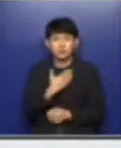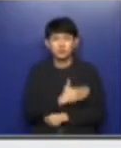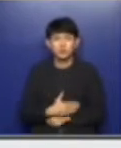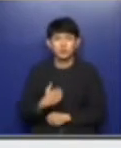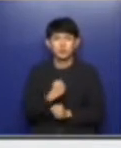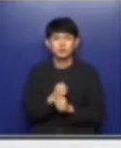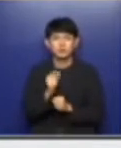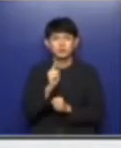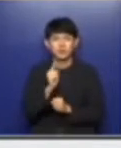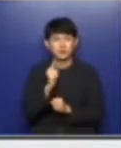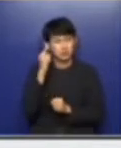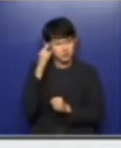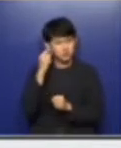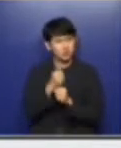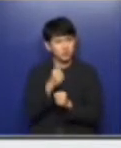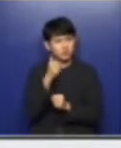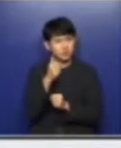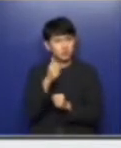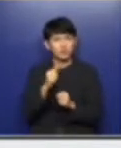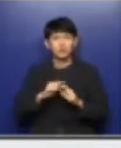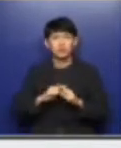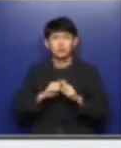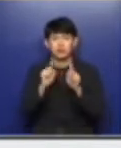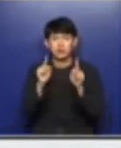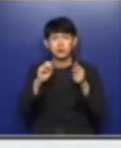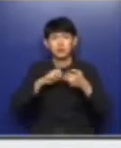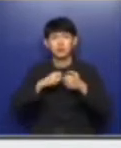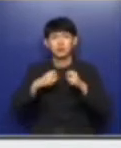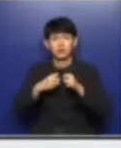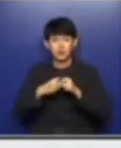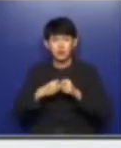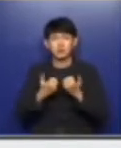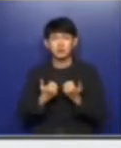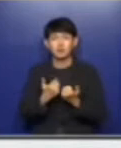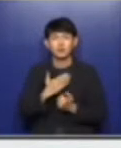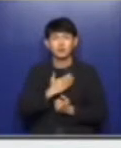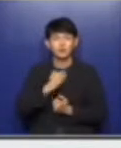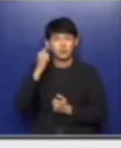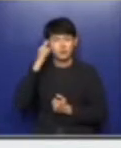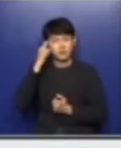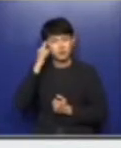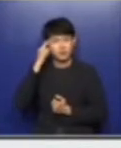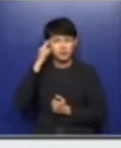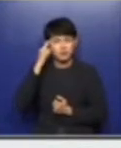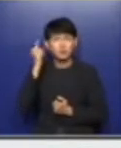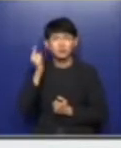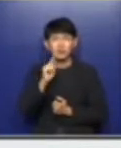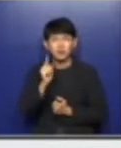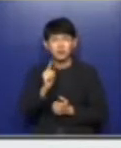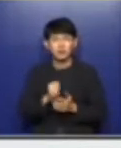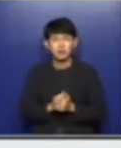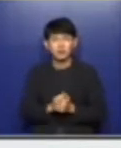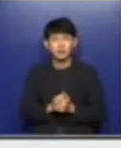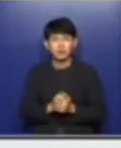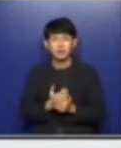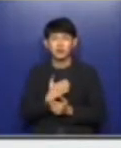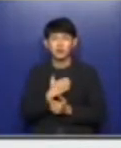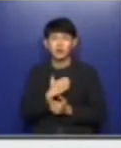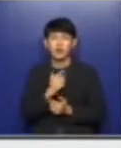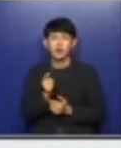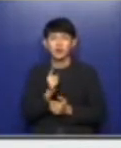ำมาดีส่วนหนึ่งแล้วนะครับแต่ปัญหาที่ผมได้นั่งคิดนะครับก็คือผมอยากให้ที่ท่